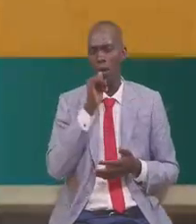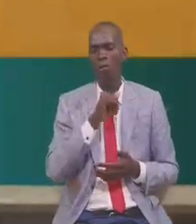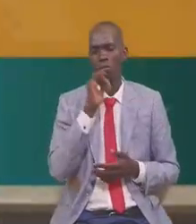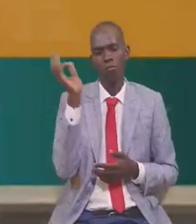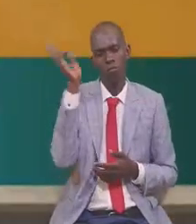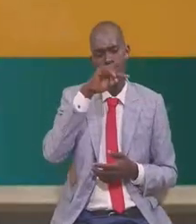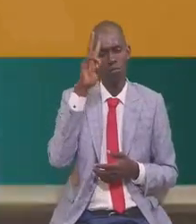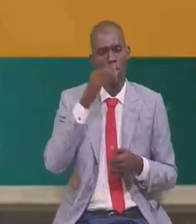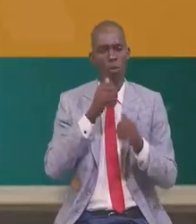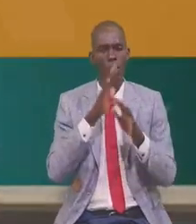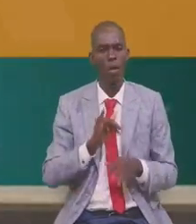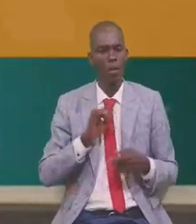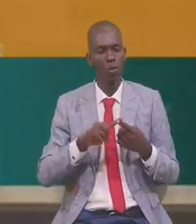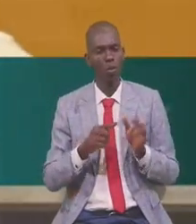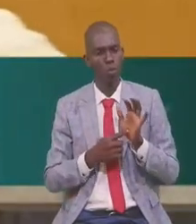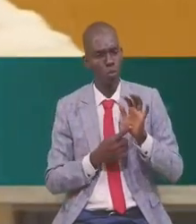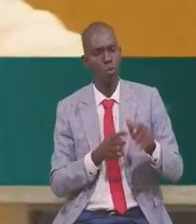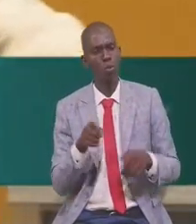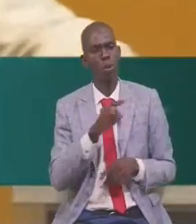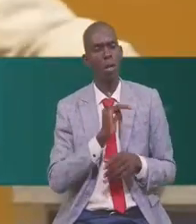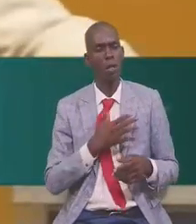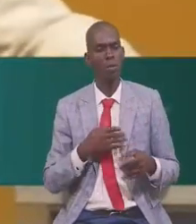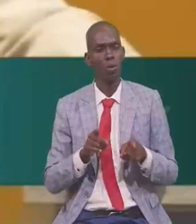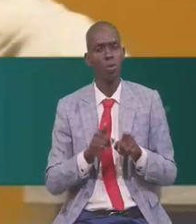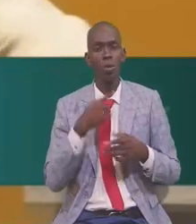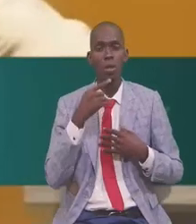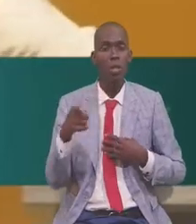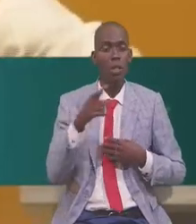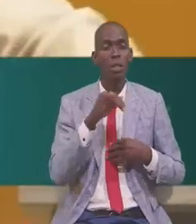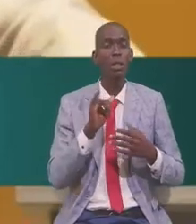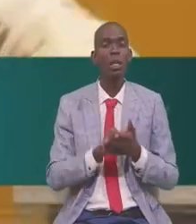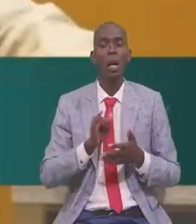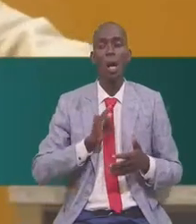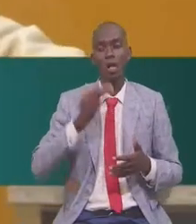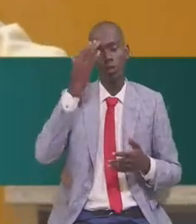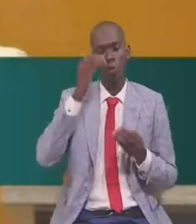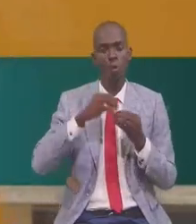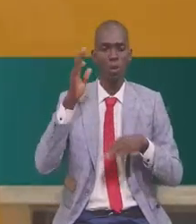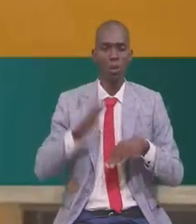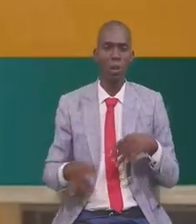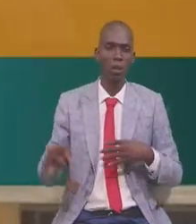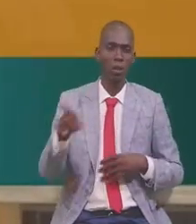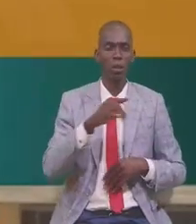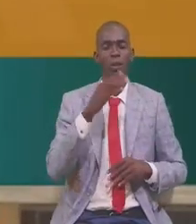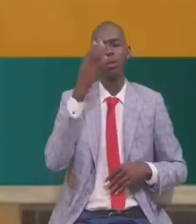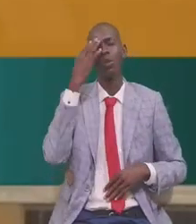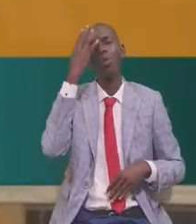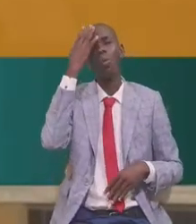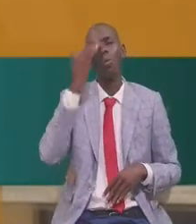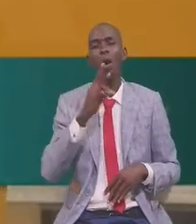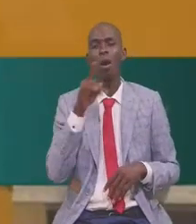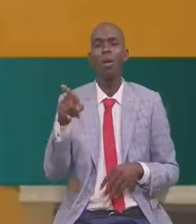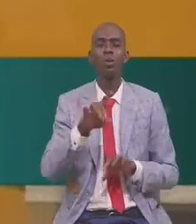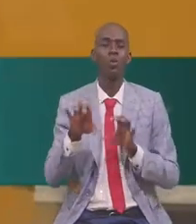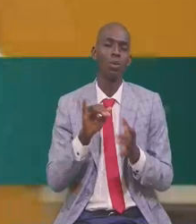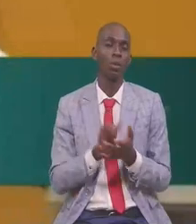dois les convaincre et même leur dire que je connais plus que ce qu'ils connaissent. Non. Pourquoi est-ce que tu le fais? Quand tu le